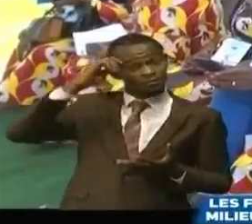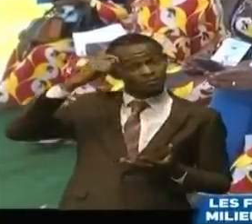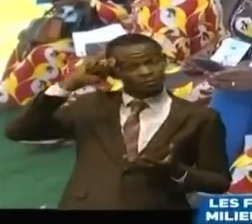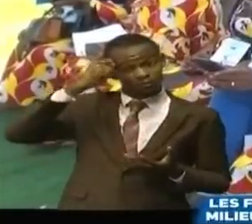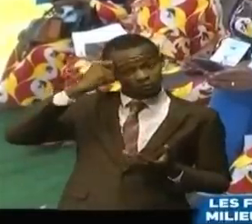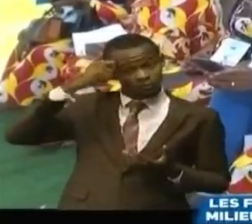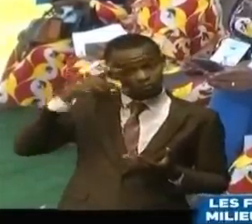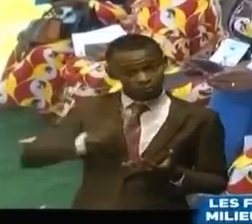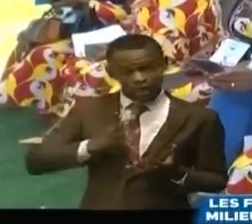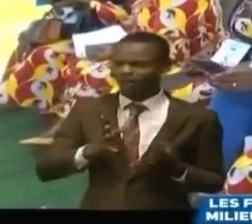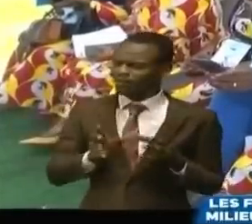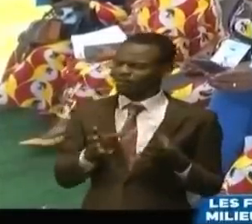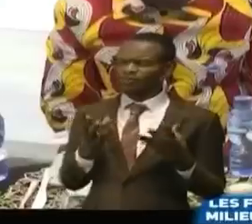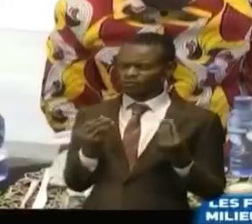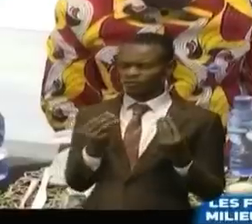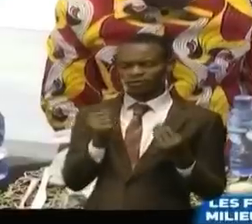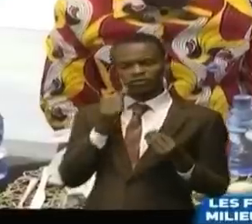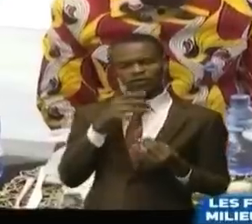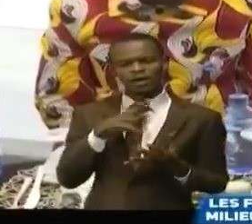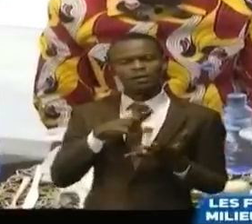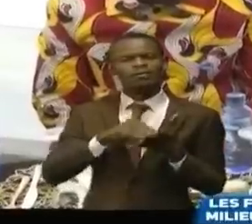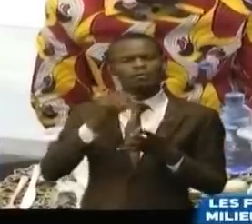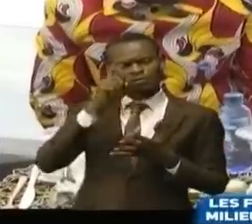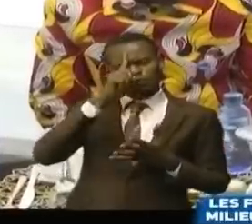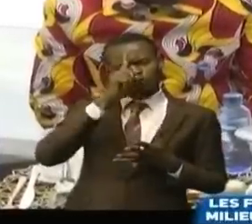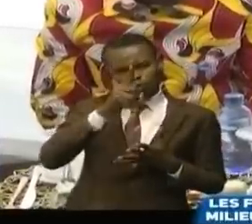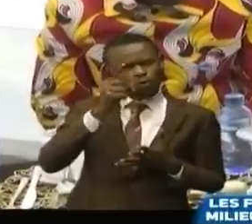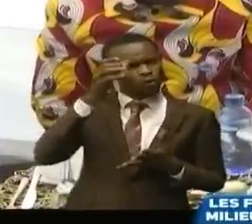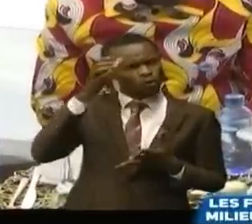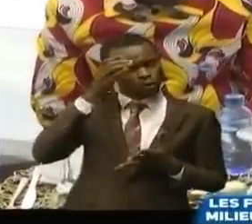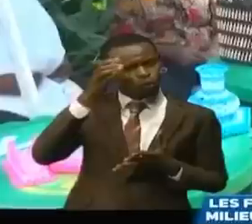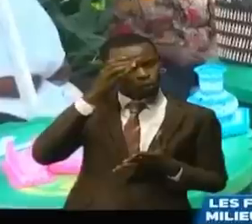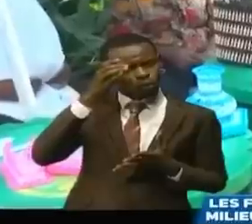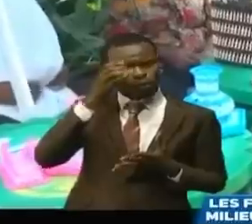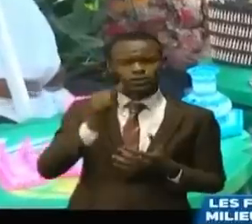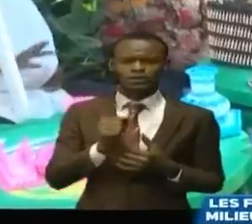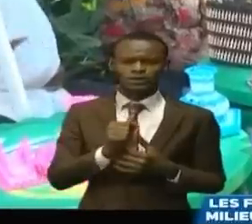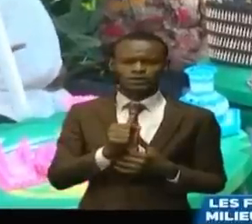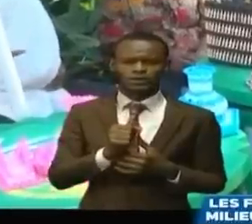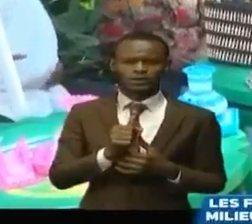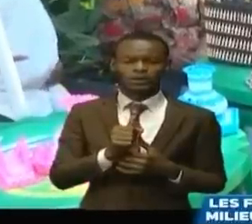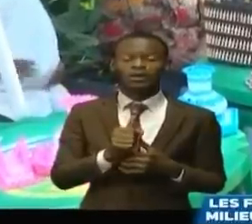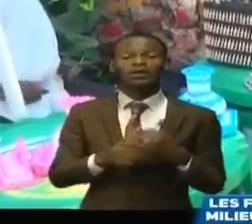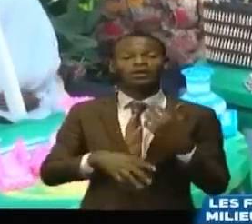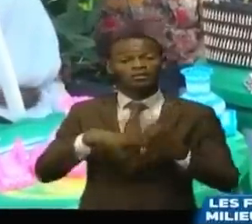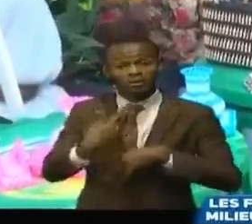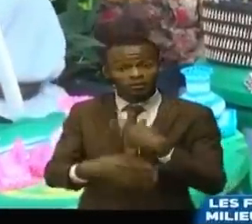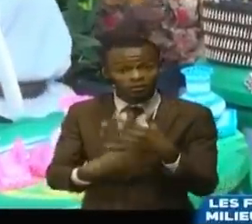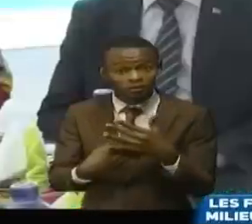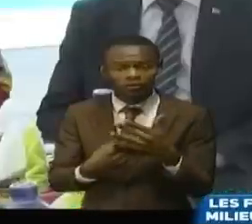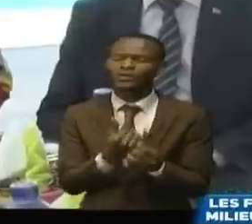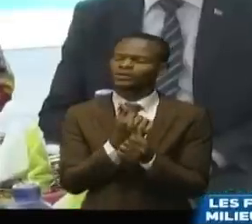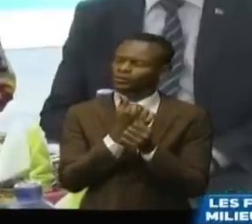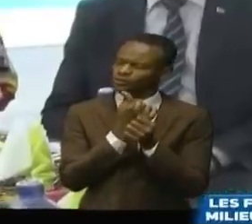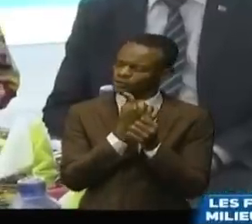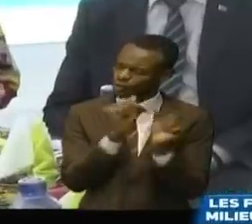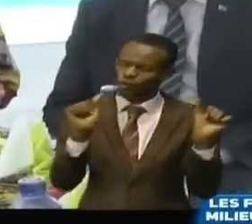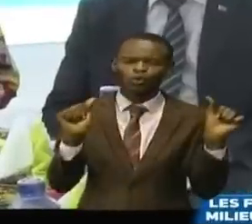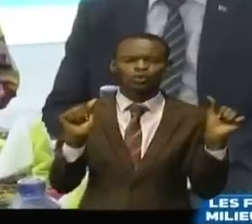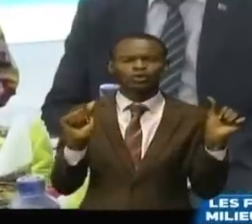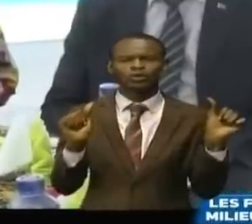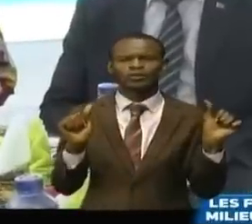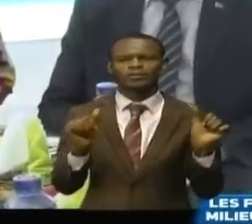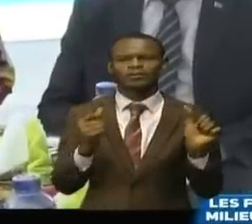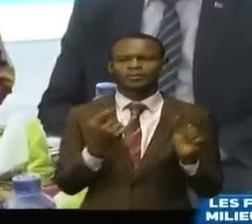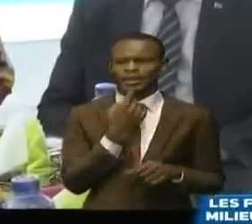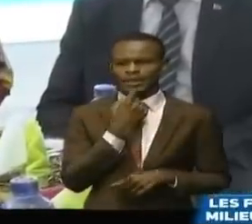de s'instruire, d'étudier et de découvrir des multiples options et de techniques offertes par les réseaux sociaux. Nous